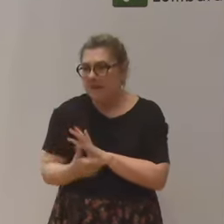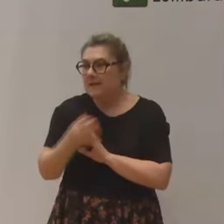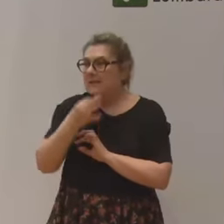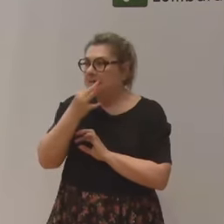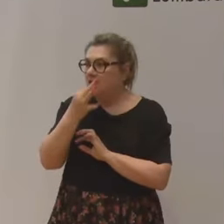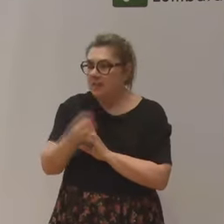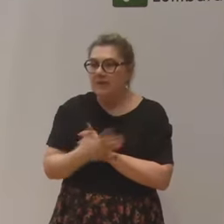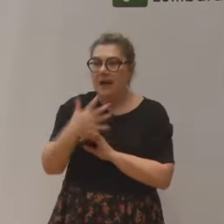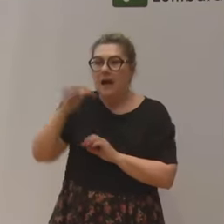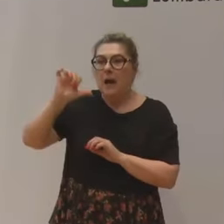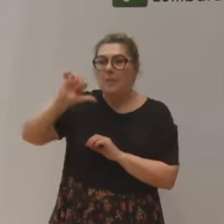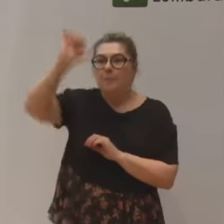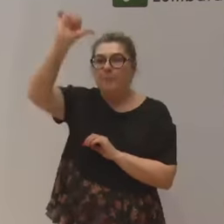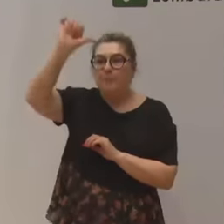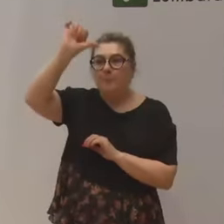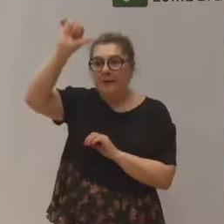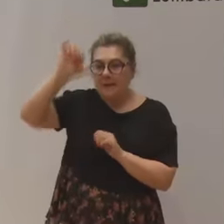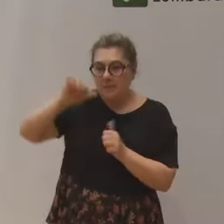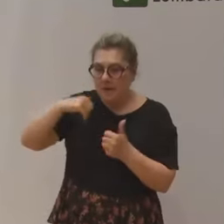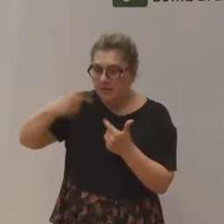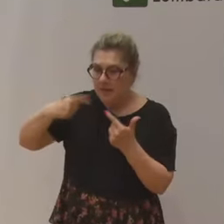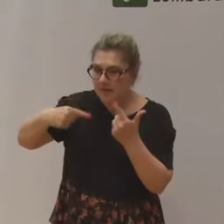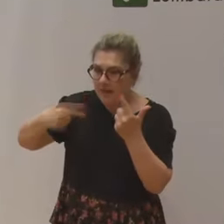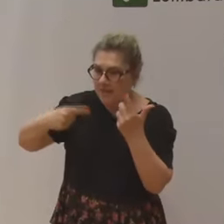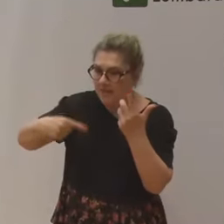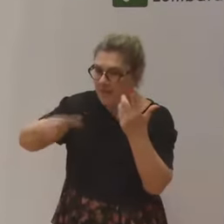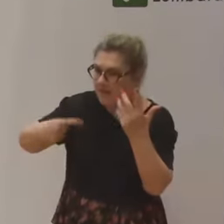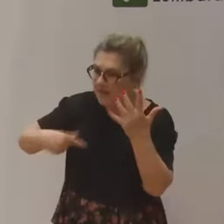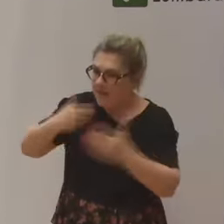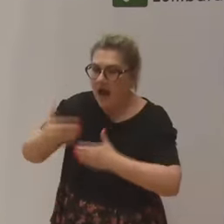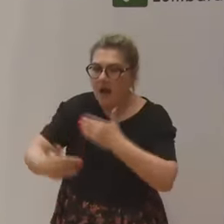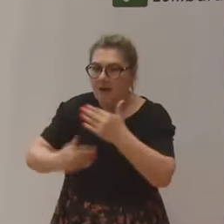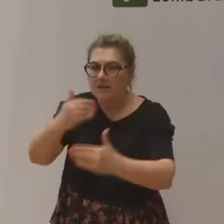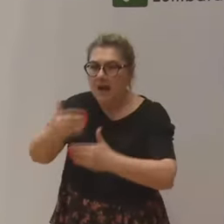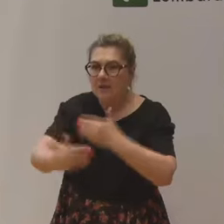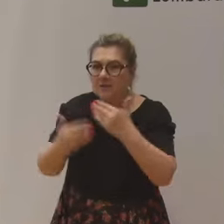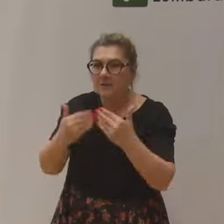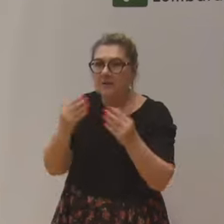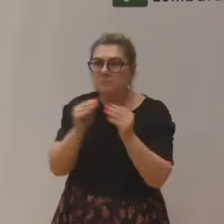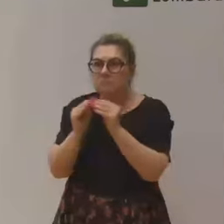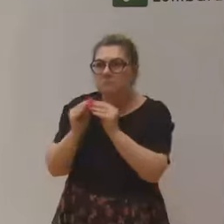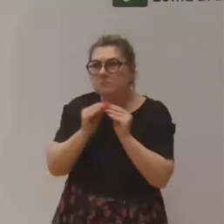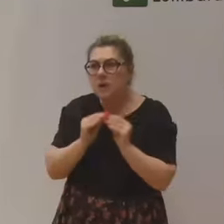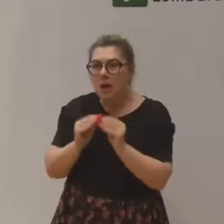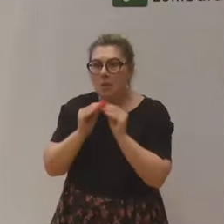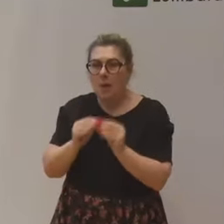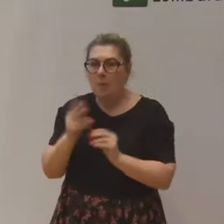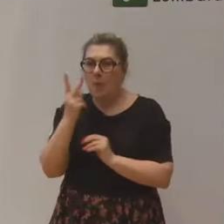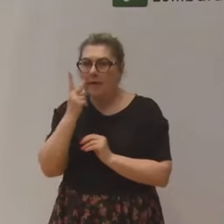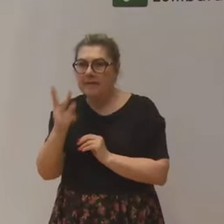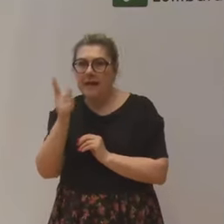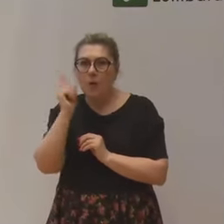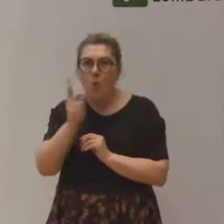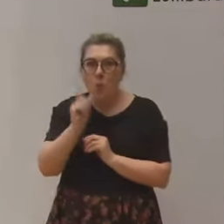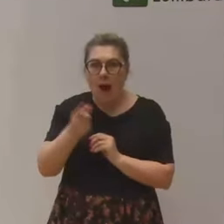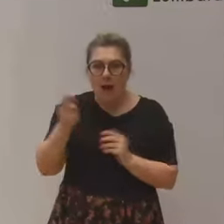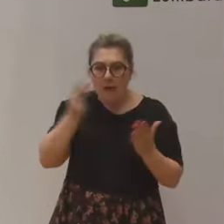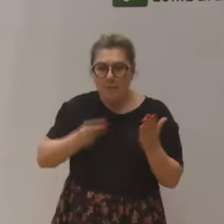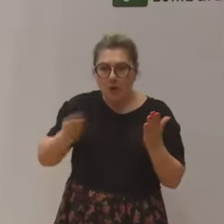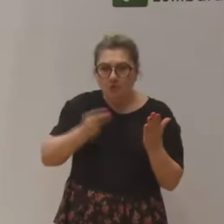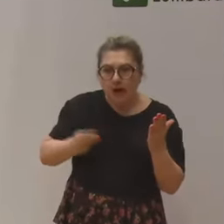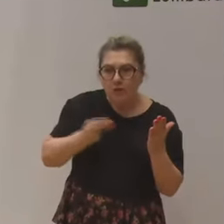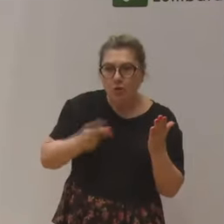che dalla prima impronta poi si è aggiustato progressivamente proprio in funzione di quello che dai progetti e